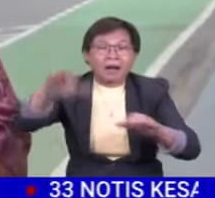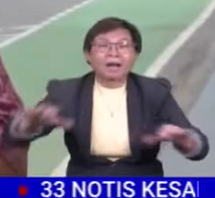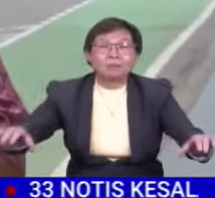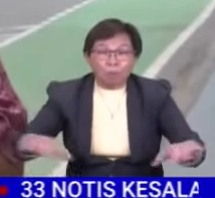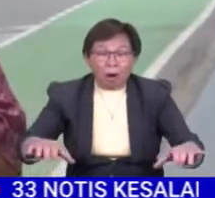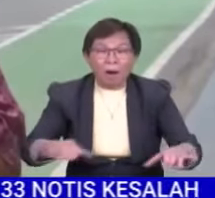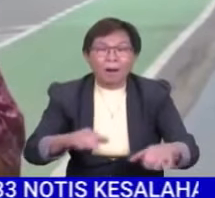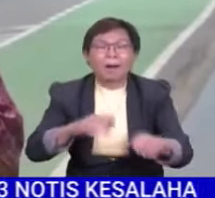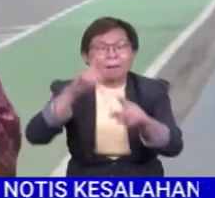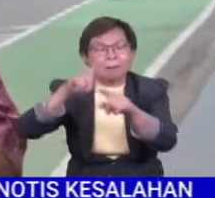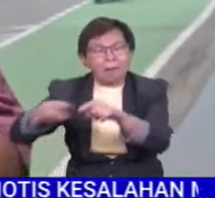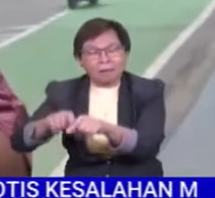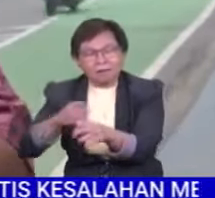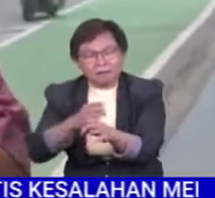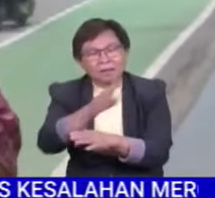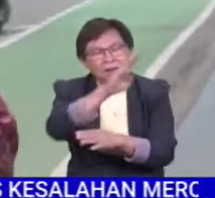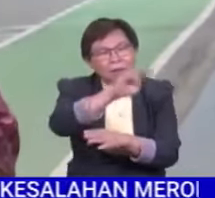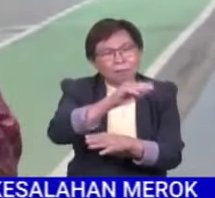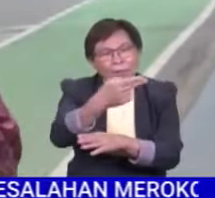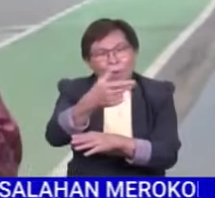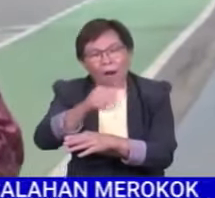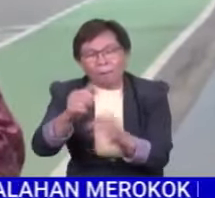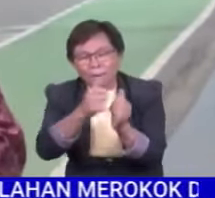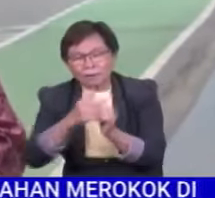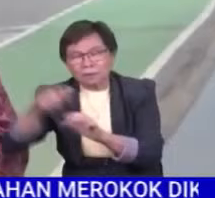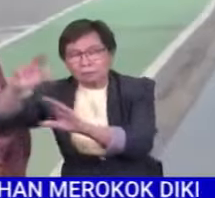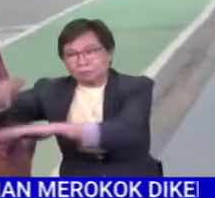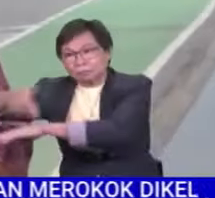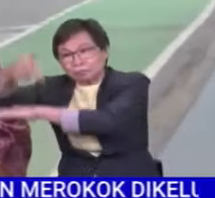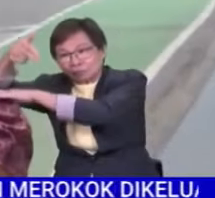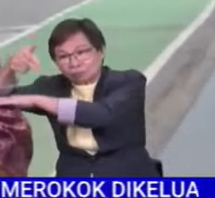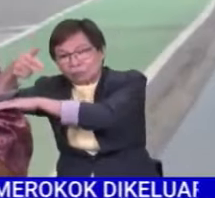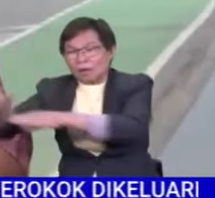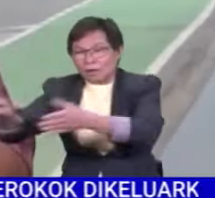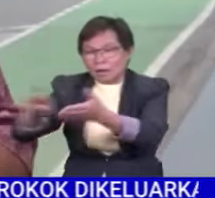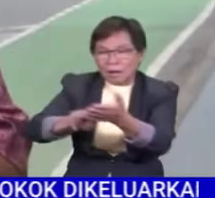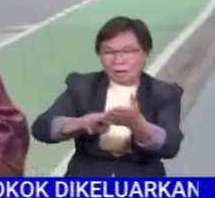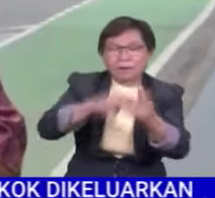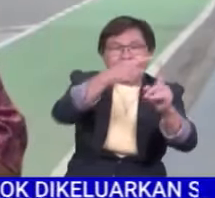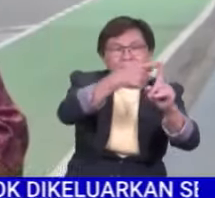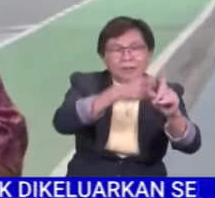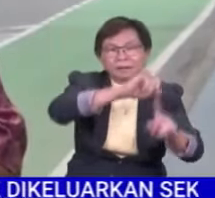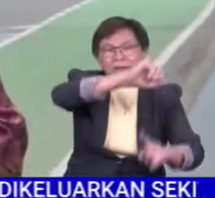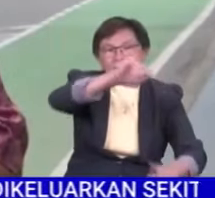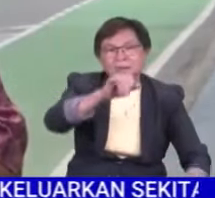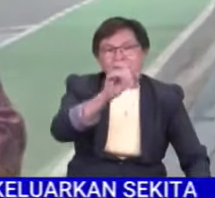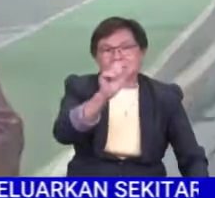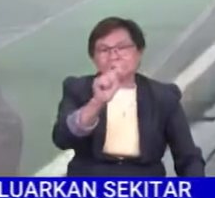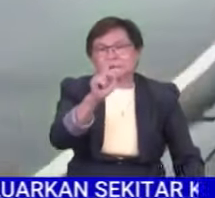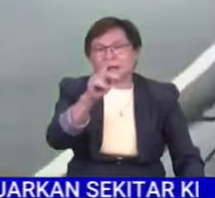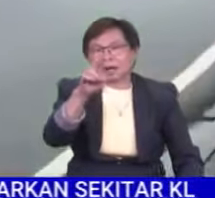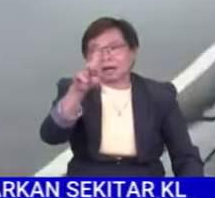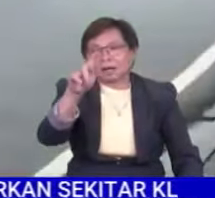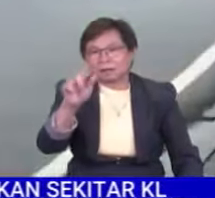sektor. Mohan Chinasami bersama juru kamera Muhammad Yusani melaporkan dari Jakarta, Indonesia.